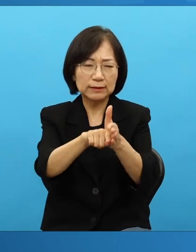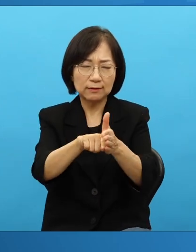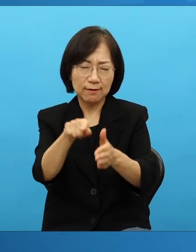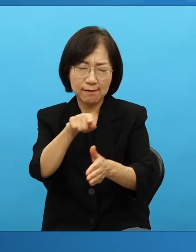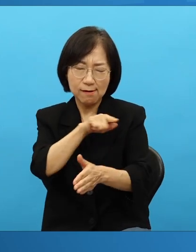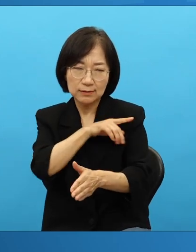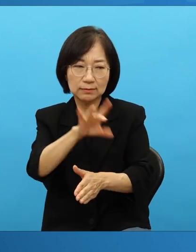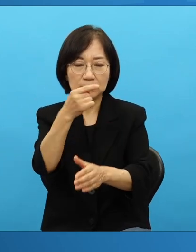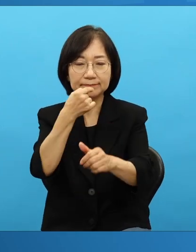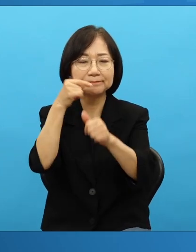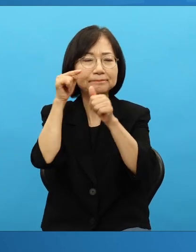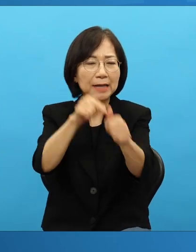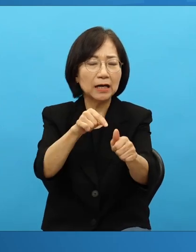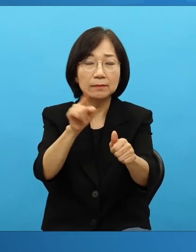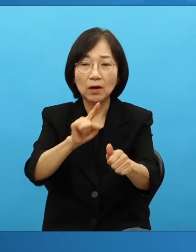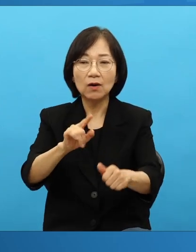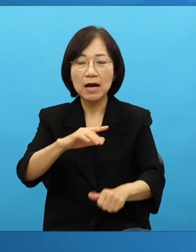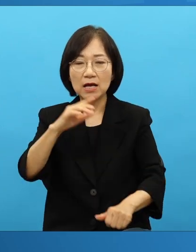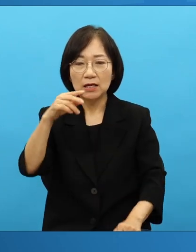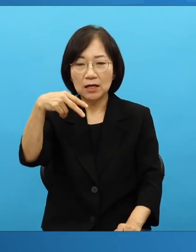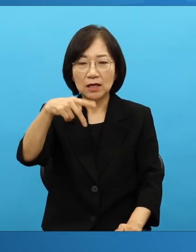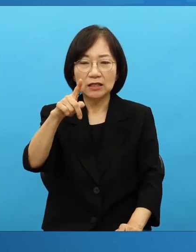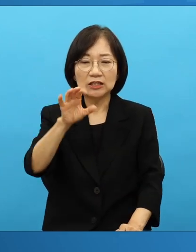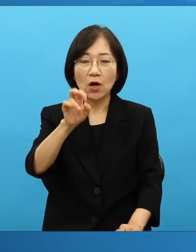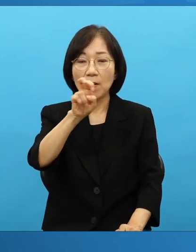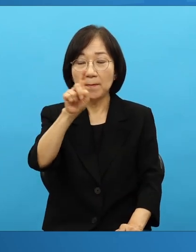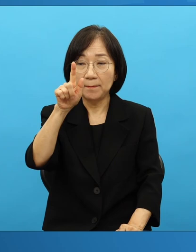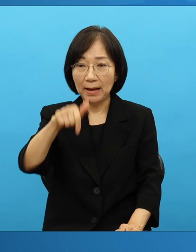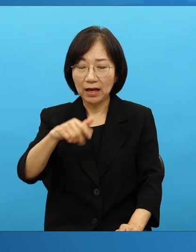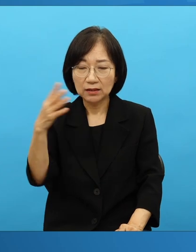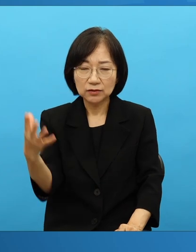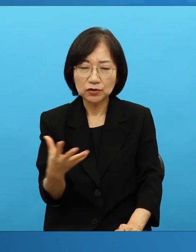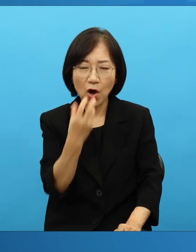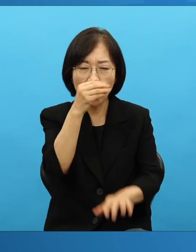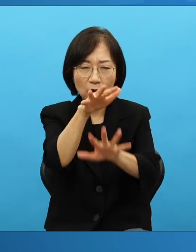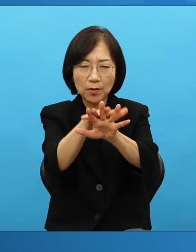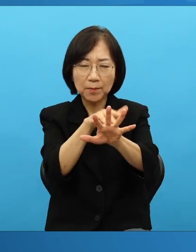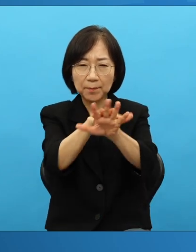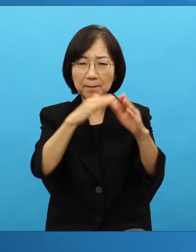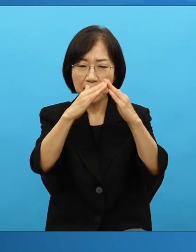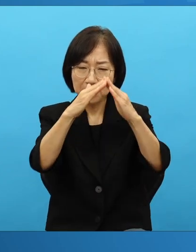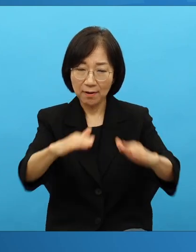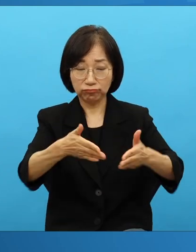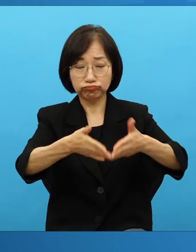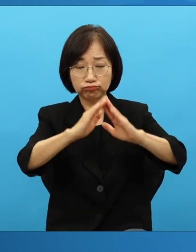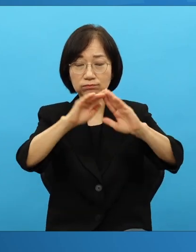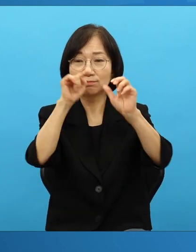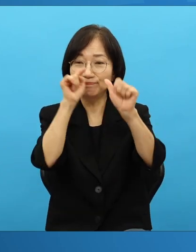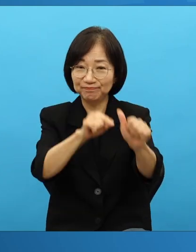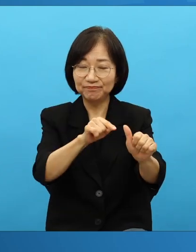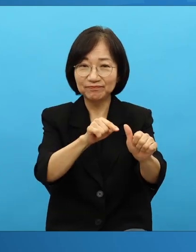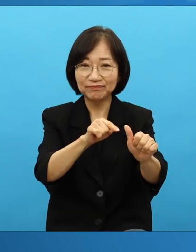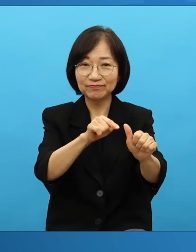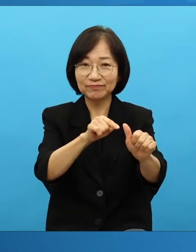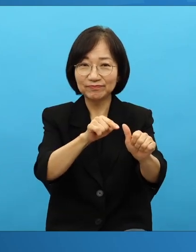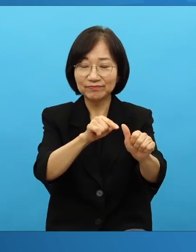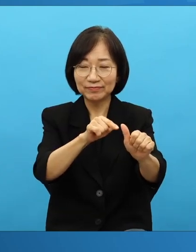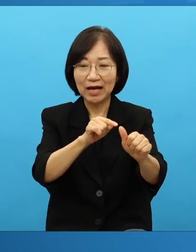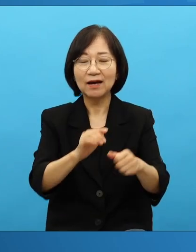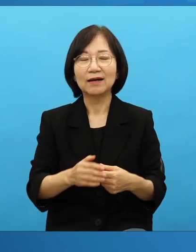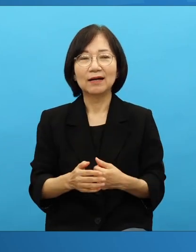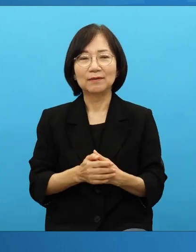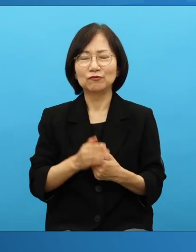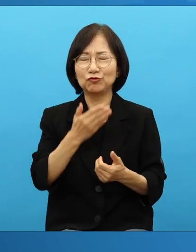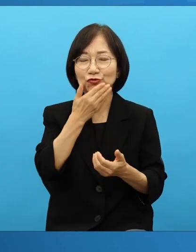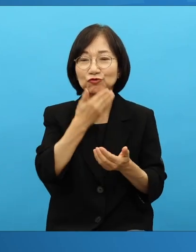성막을 지어라 이랬어요. 要建造圣墓。 그게 중요하지만 더 중요한 거는 성막에 대한 결단입니다.